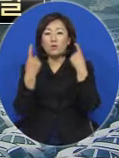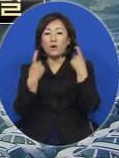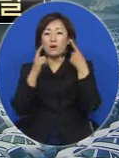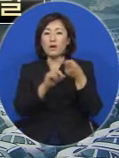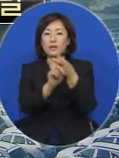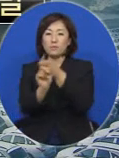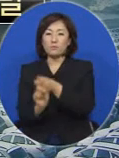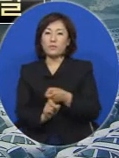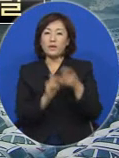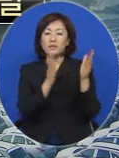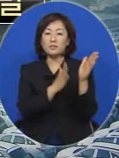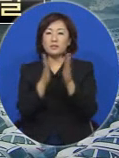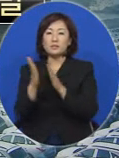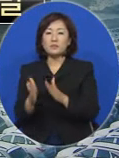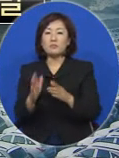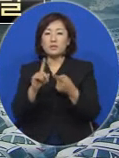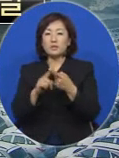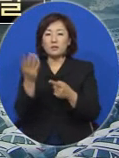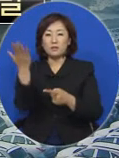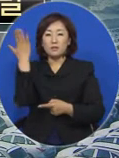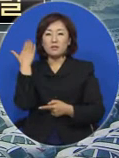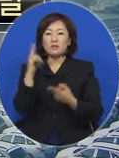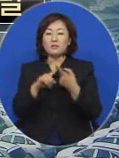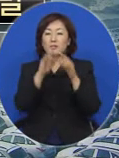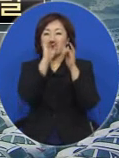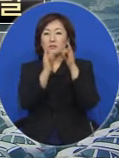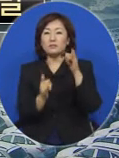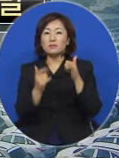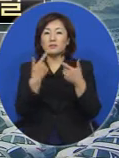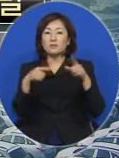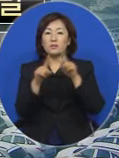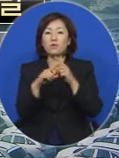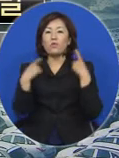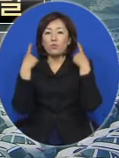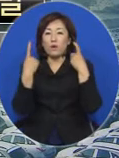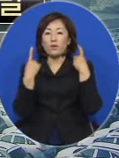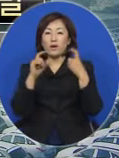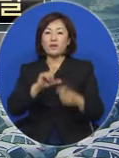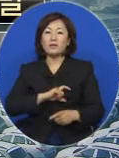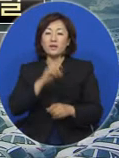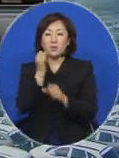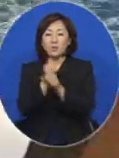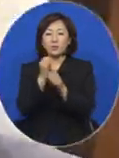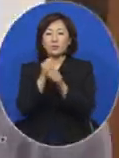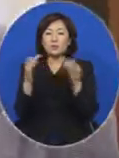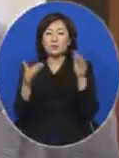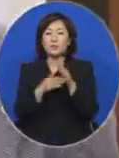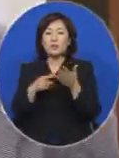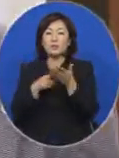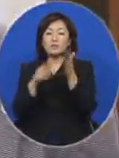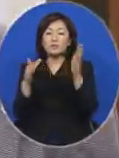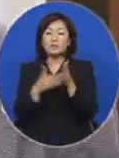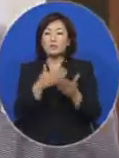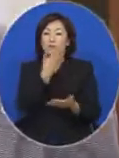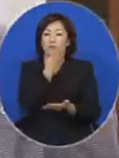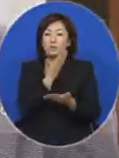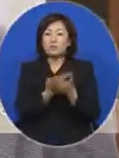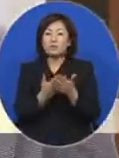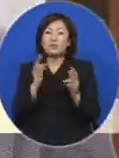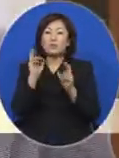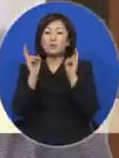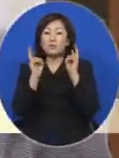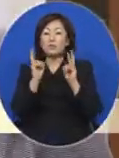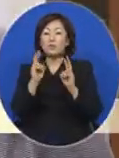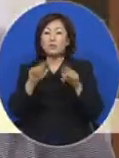정비, 울산 고유의 산업관광 상품 개발, 그리고 산업관광의 브랜드화 추진 등이 제시됐습니다. 가장 핵심은 기업의